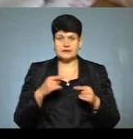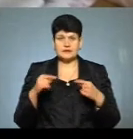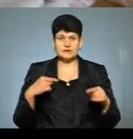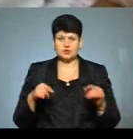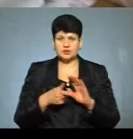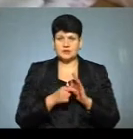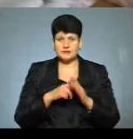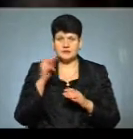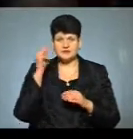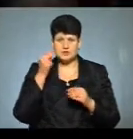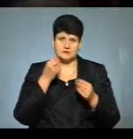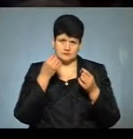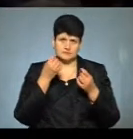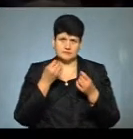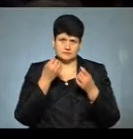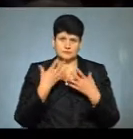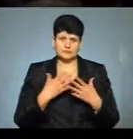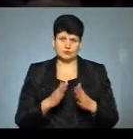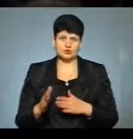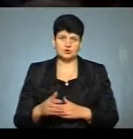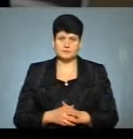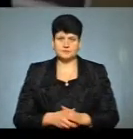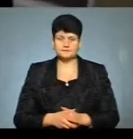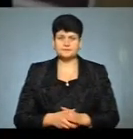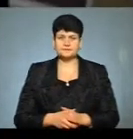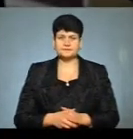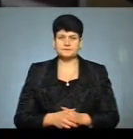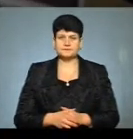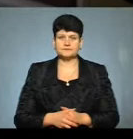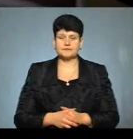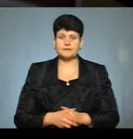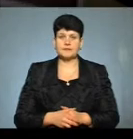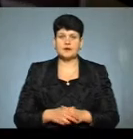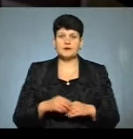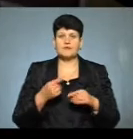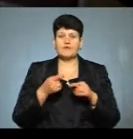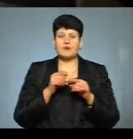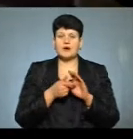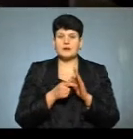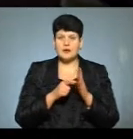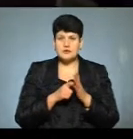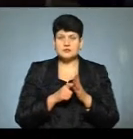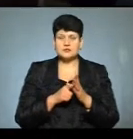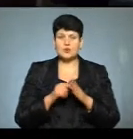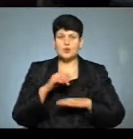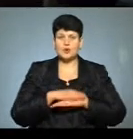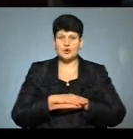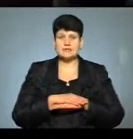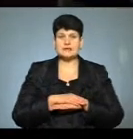класів навчаються в звичному режимі. В 7-му класі зараз урок зарубіжної